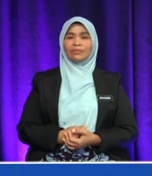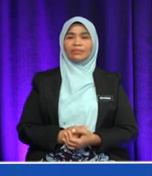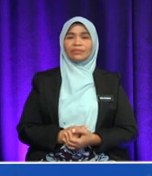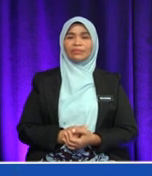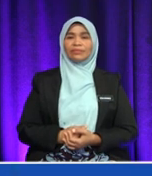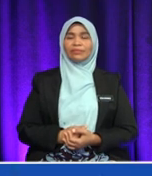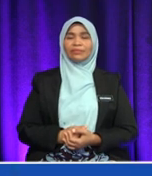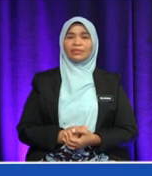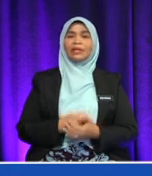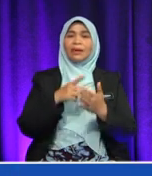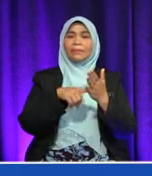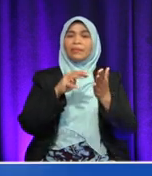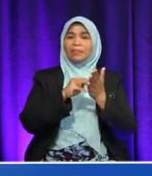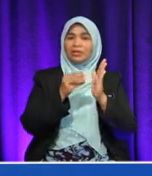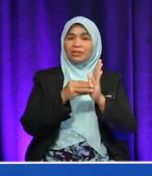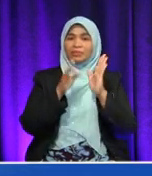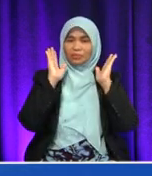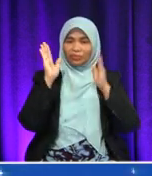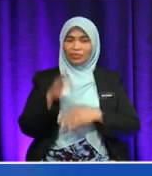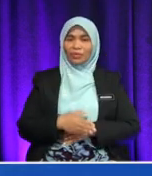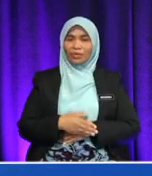lagi apa maksudnya